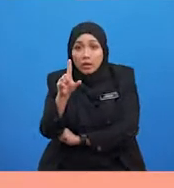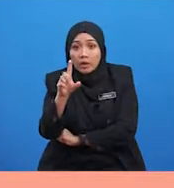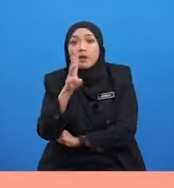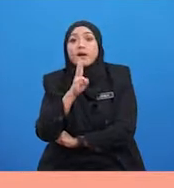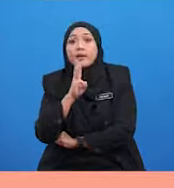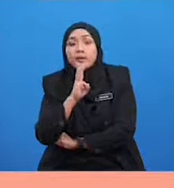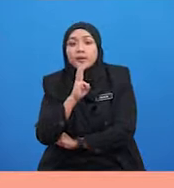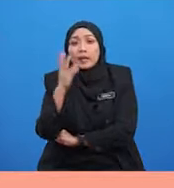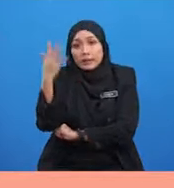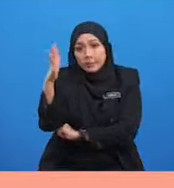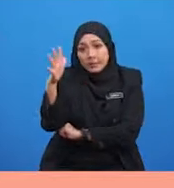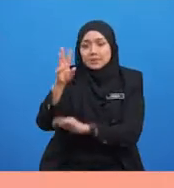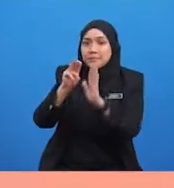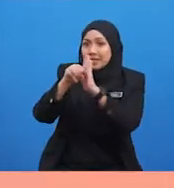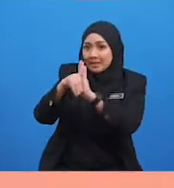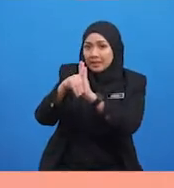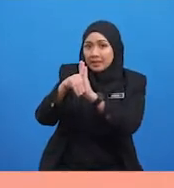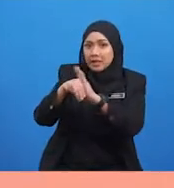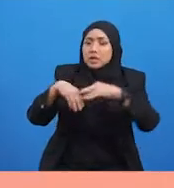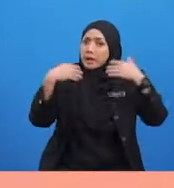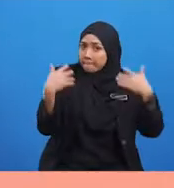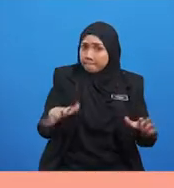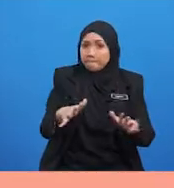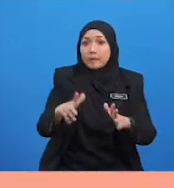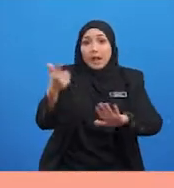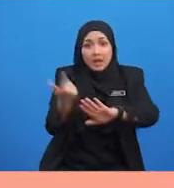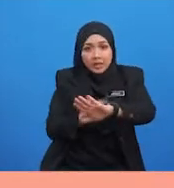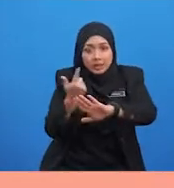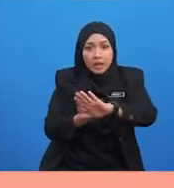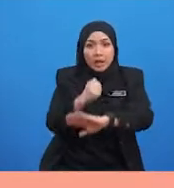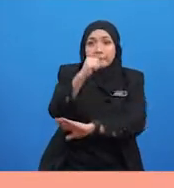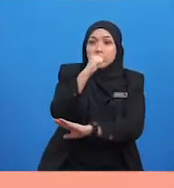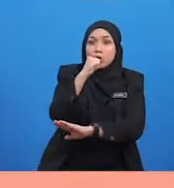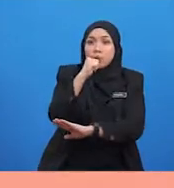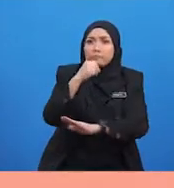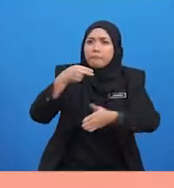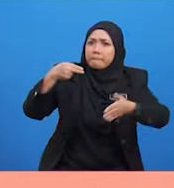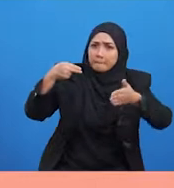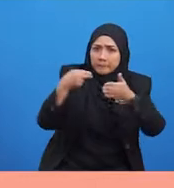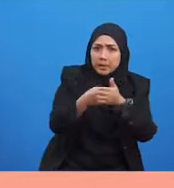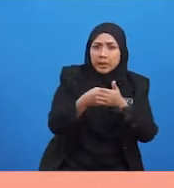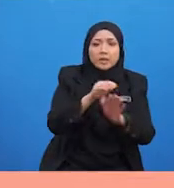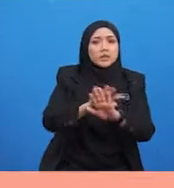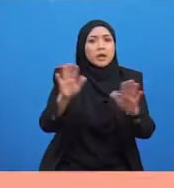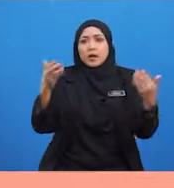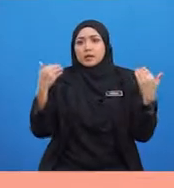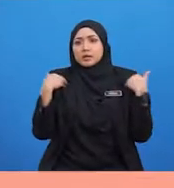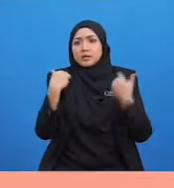sehingga tidak ada rasa kehausan. Kemudian, minum 1 cawan lagi.